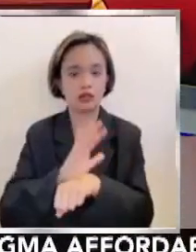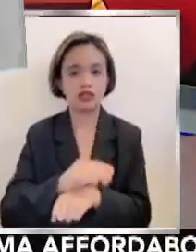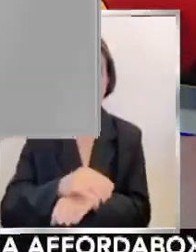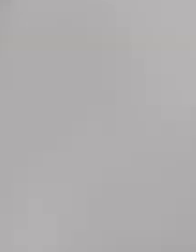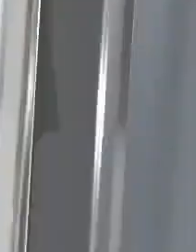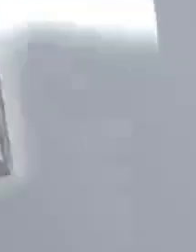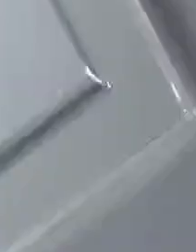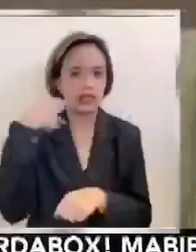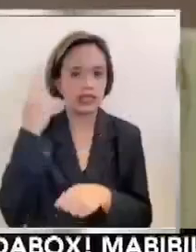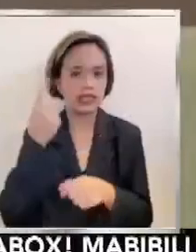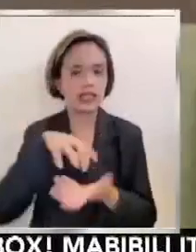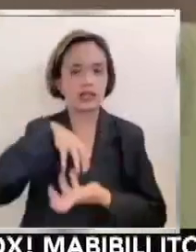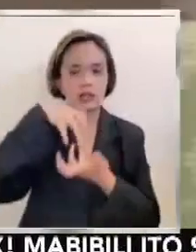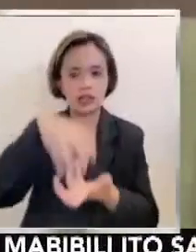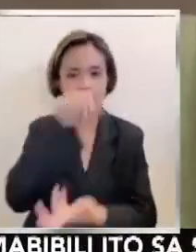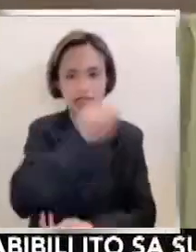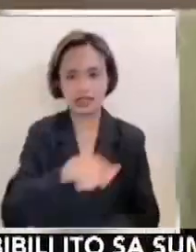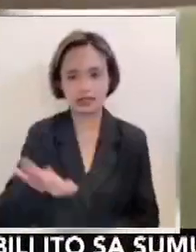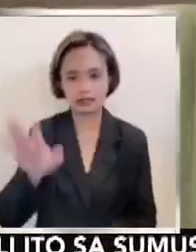Canlas.